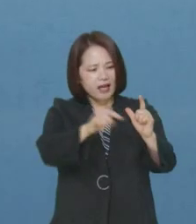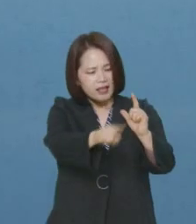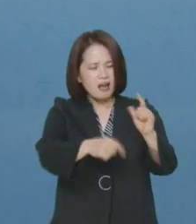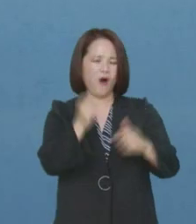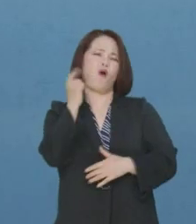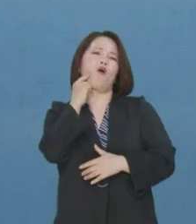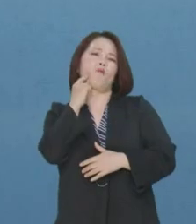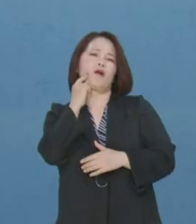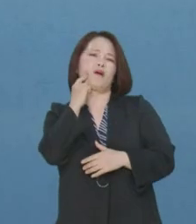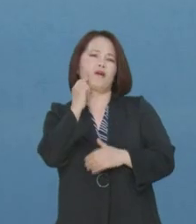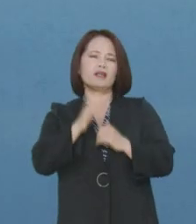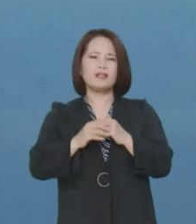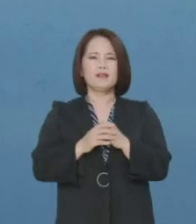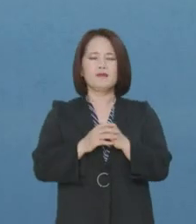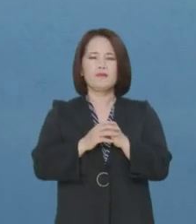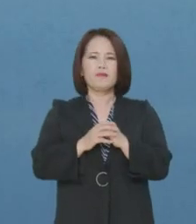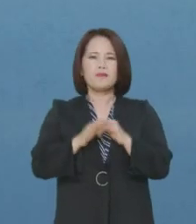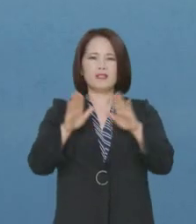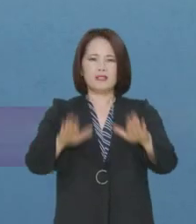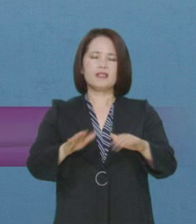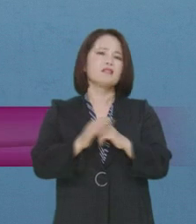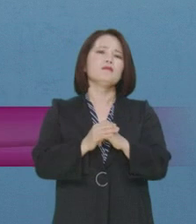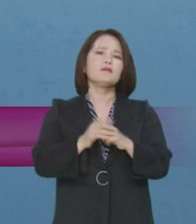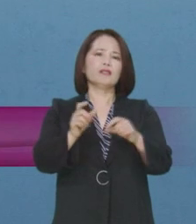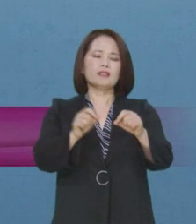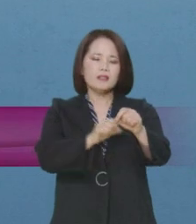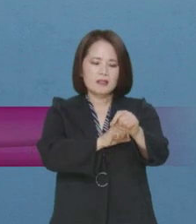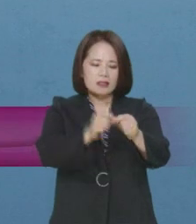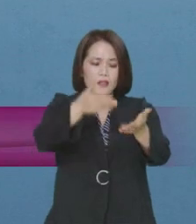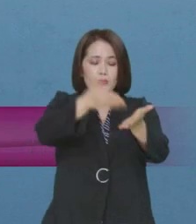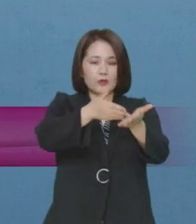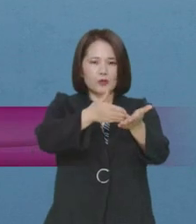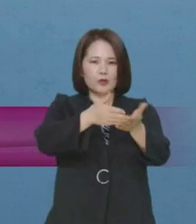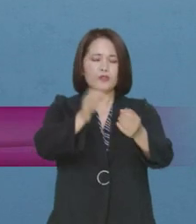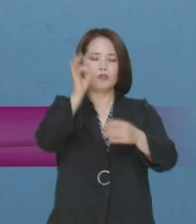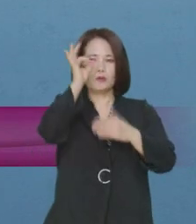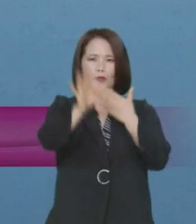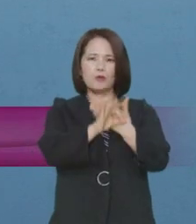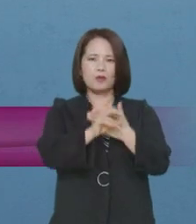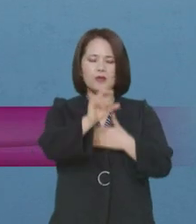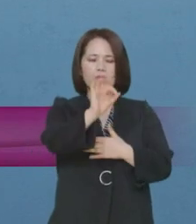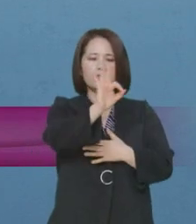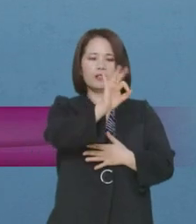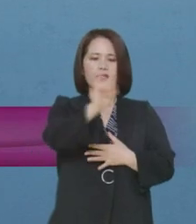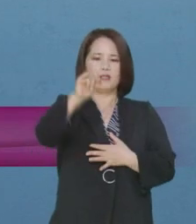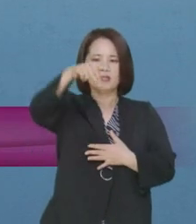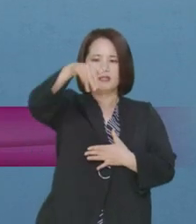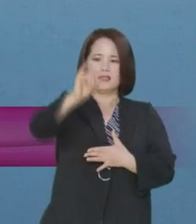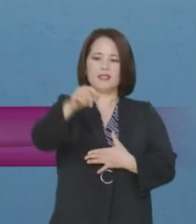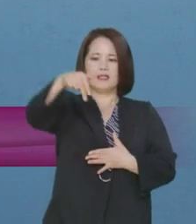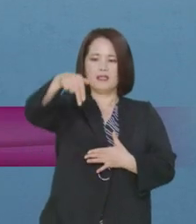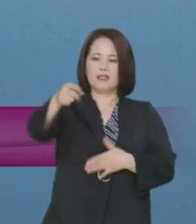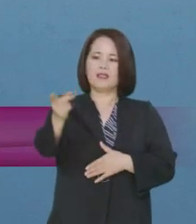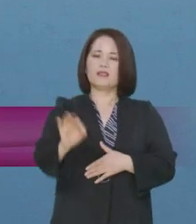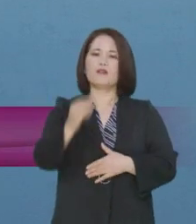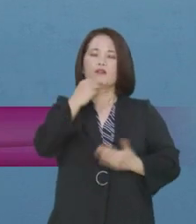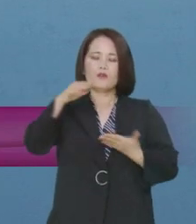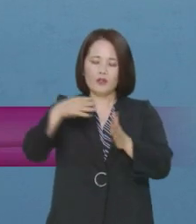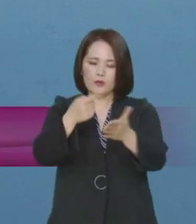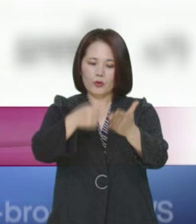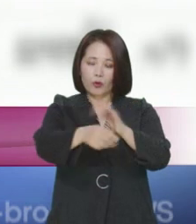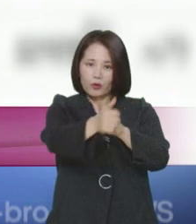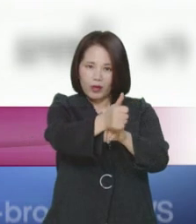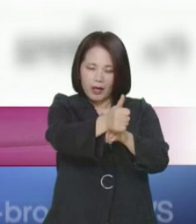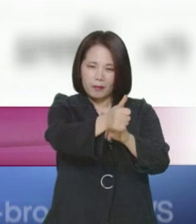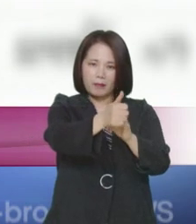sns 상에서 또 돌고 있는 그 특정 방금 갓 유수 캡쳐 걸 보면 이 의 제정 경기도 교육감이 그 기자에게는 사진